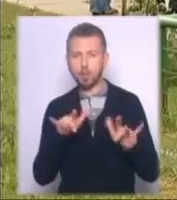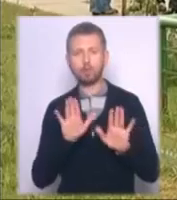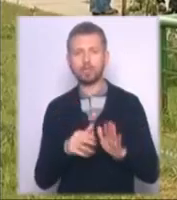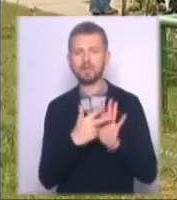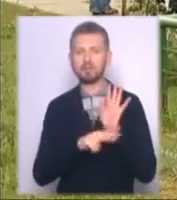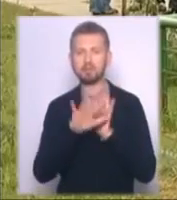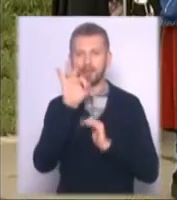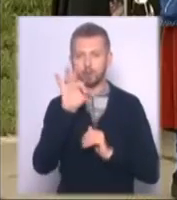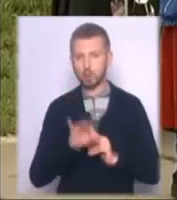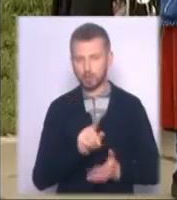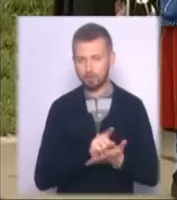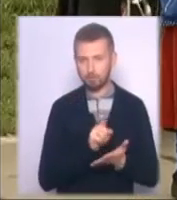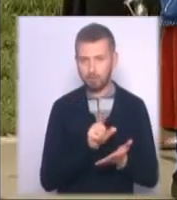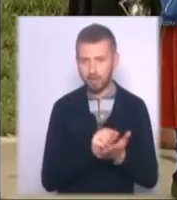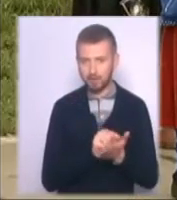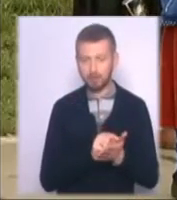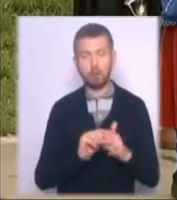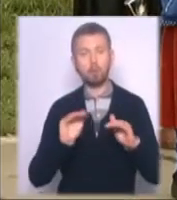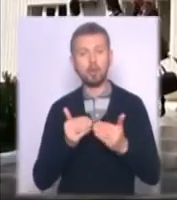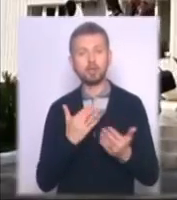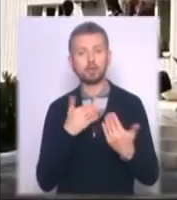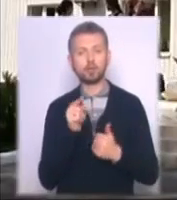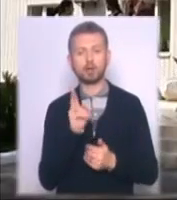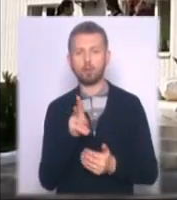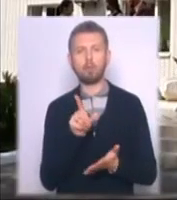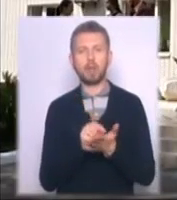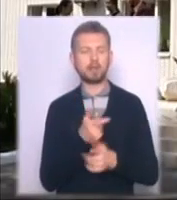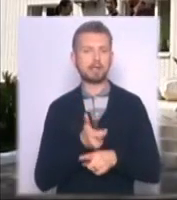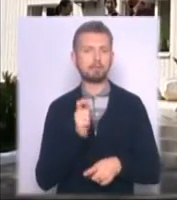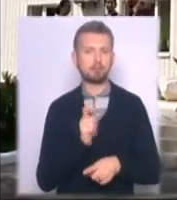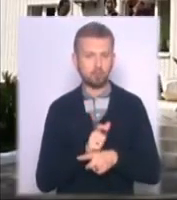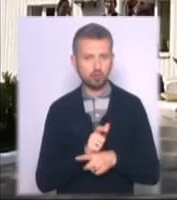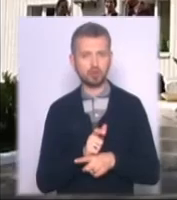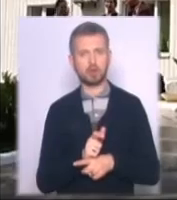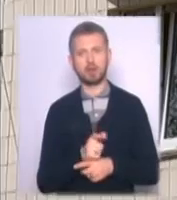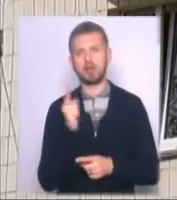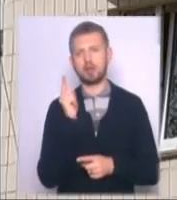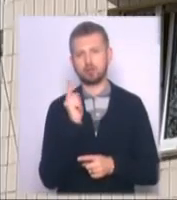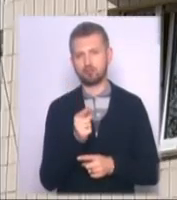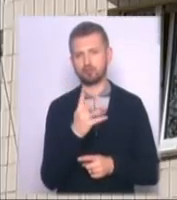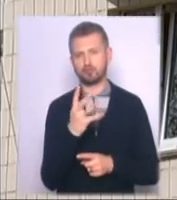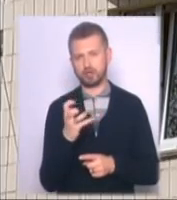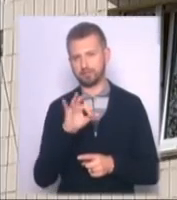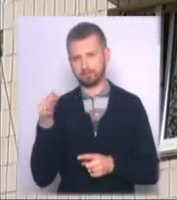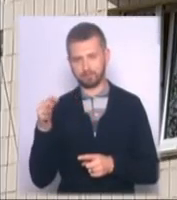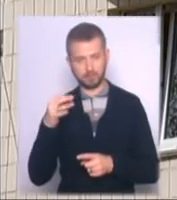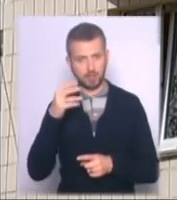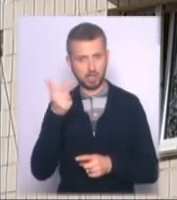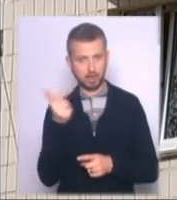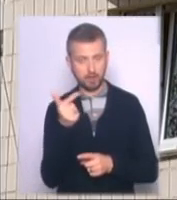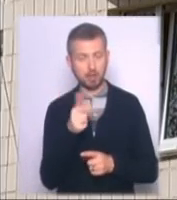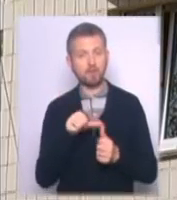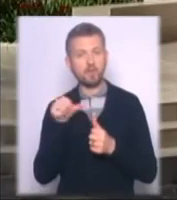85% пенсії. Обмеження стосуються тих, у кого пенсії перевищують 1,5 прожиткових мінімуми. Виняток становлять